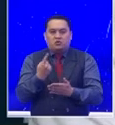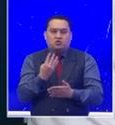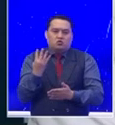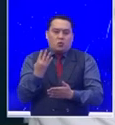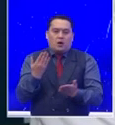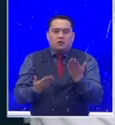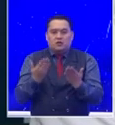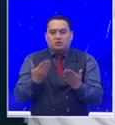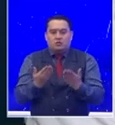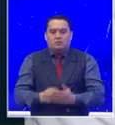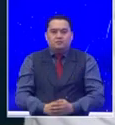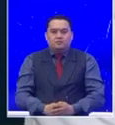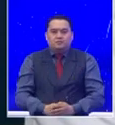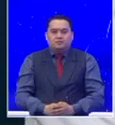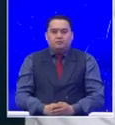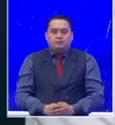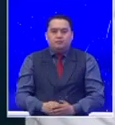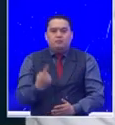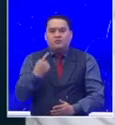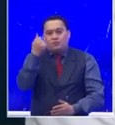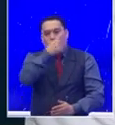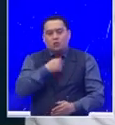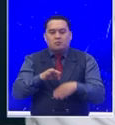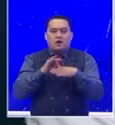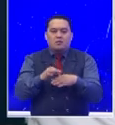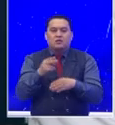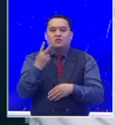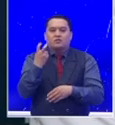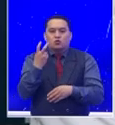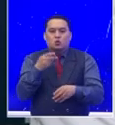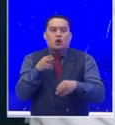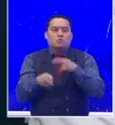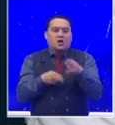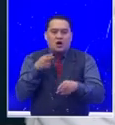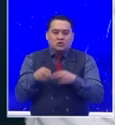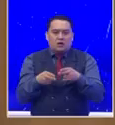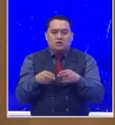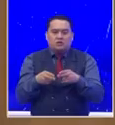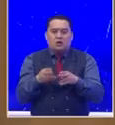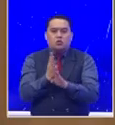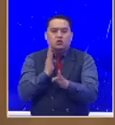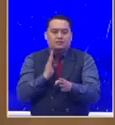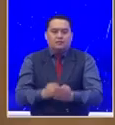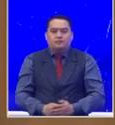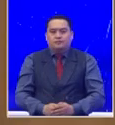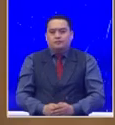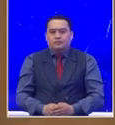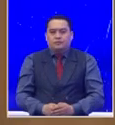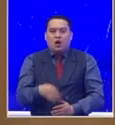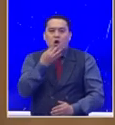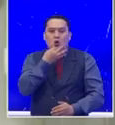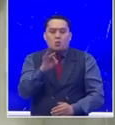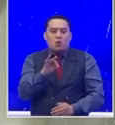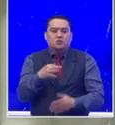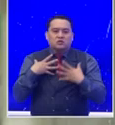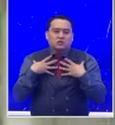по отношению к тазобедренным суставам. Мы в год проводим больше 200 операций именно по квоте. Любой врач стремится только к одному